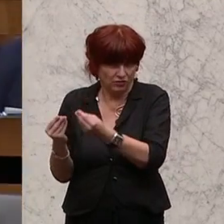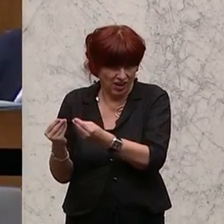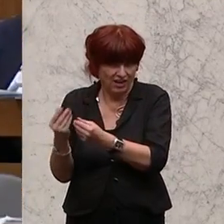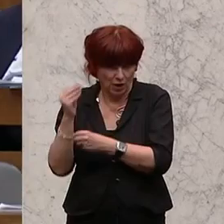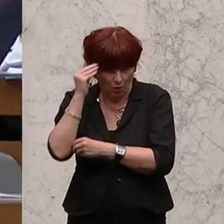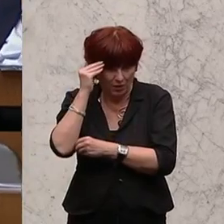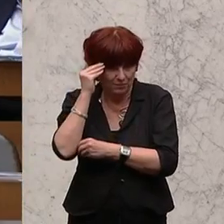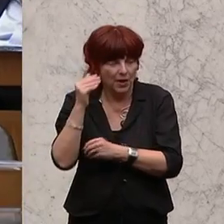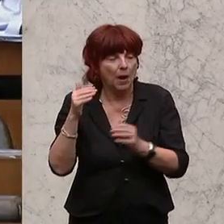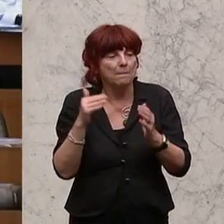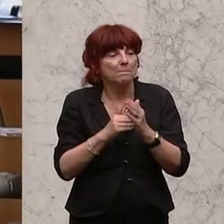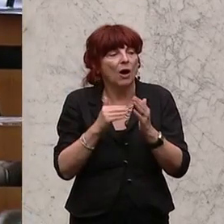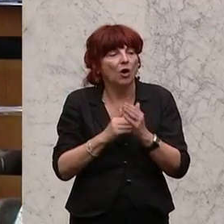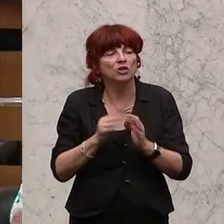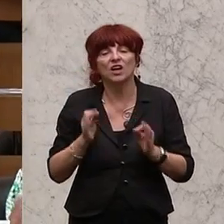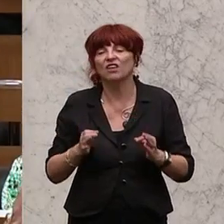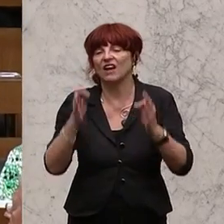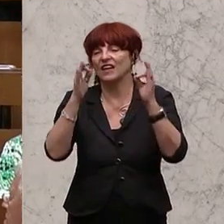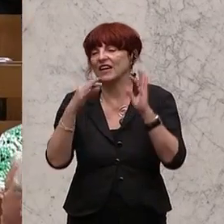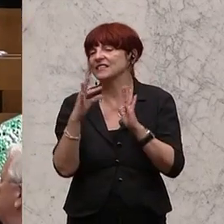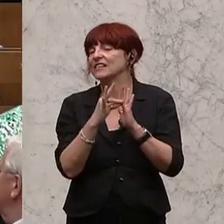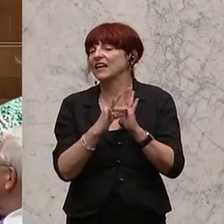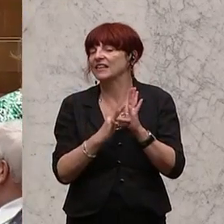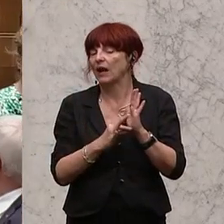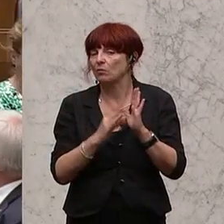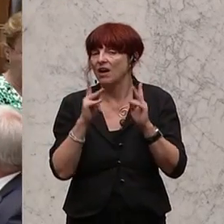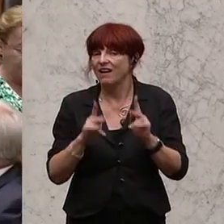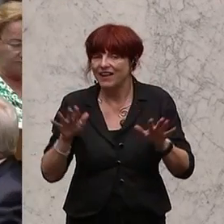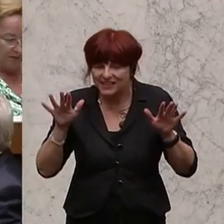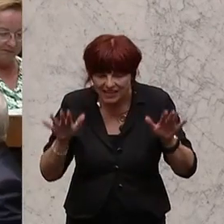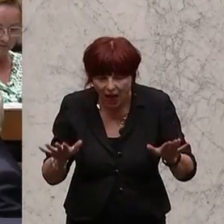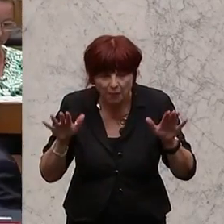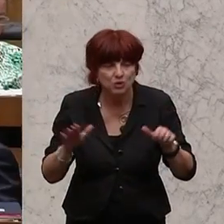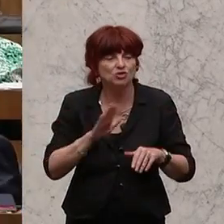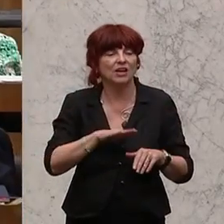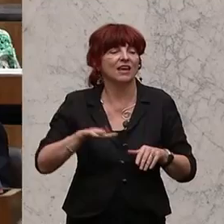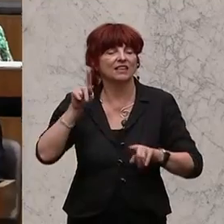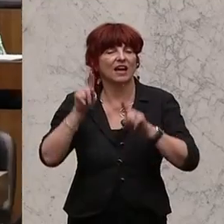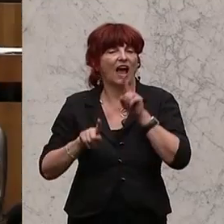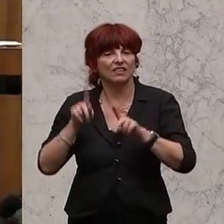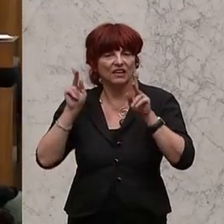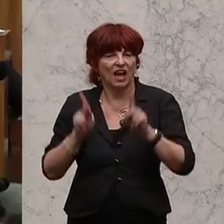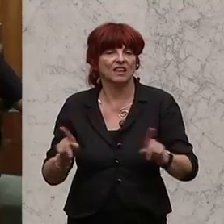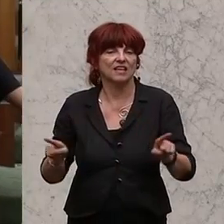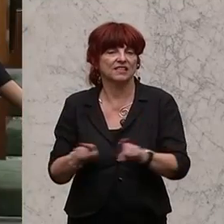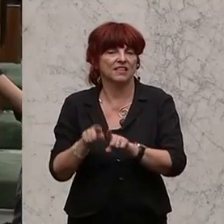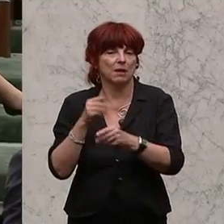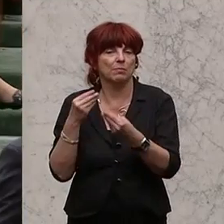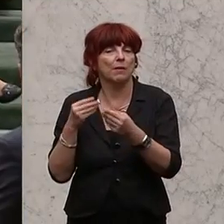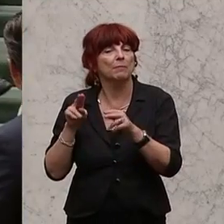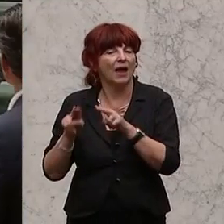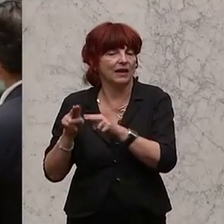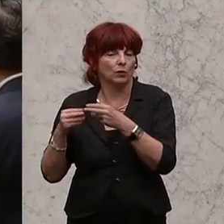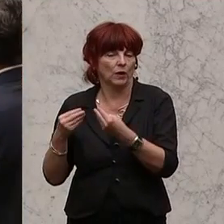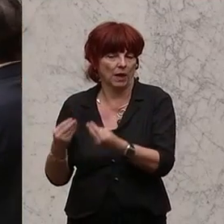wir brauchen ein Qualitätskriterium, wonach wir alle islamischen Kindergärten gleich behandeln wie jene, die nicht